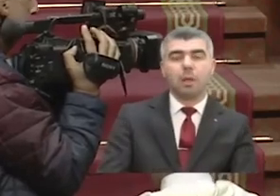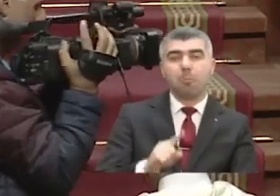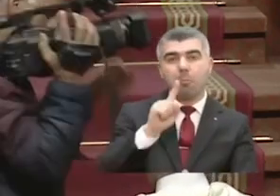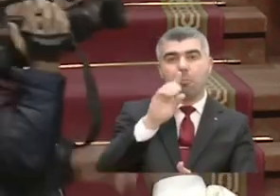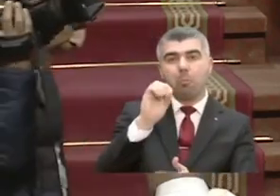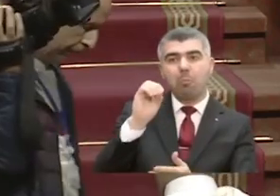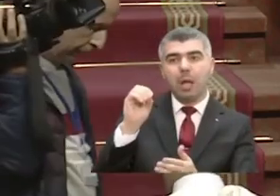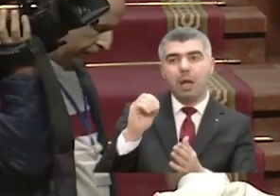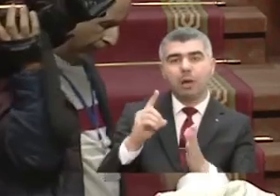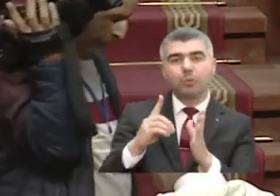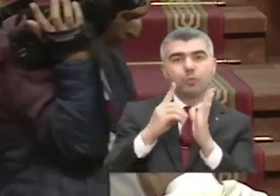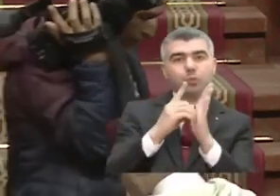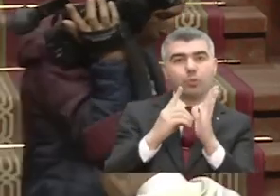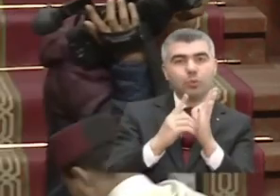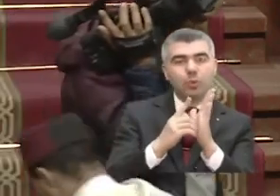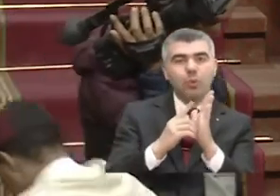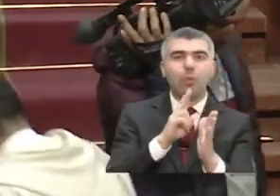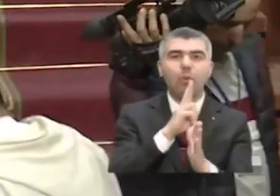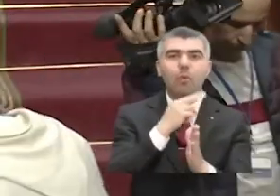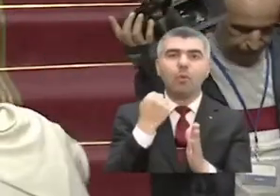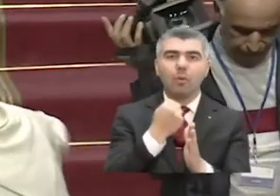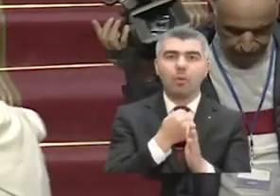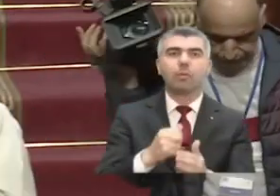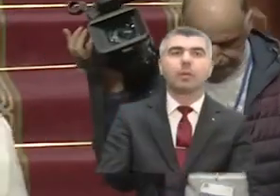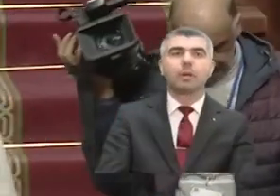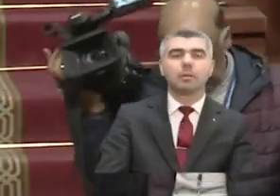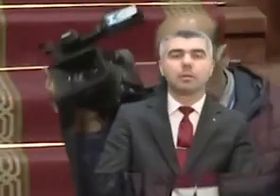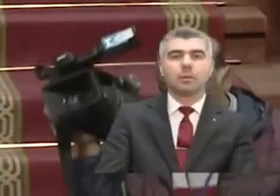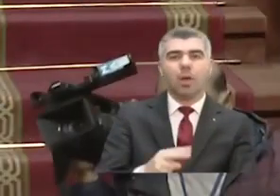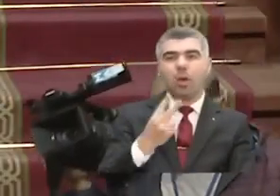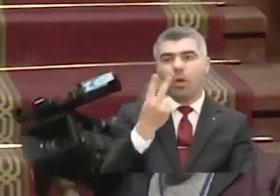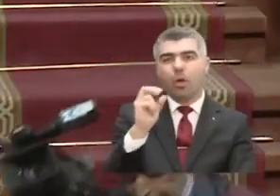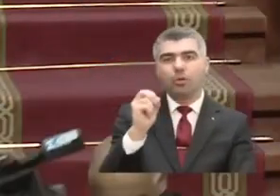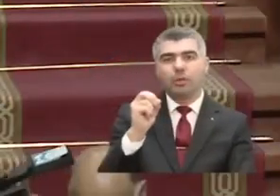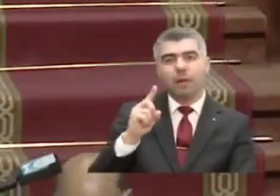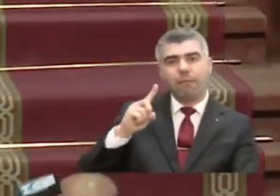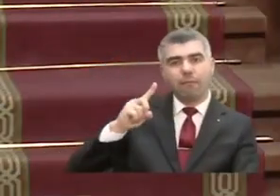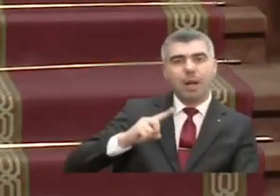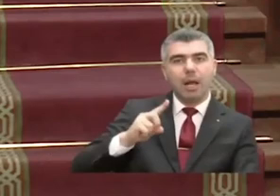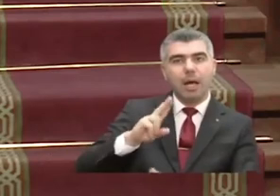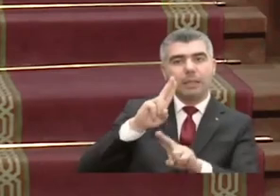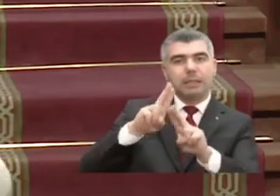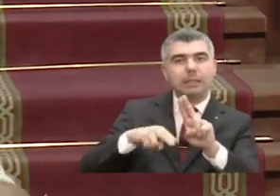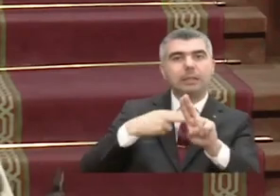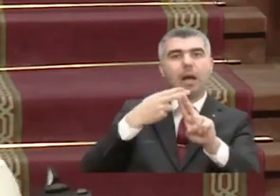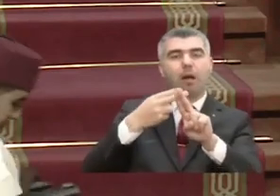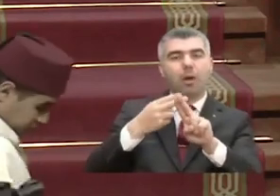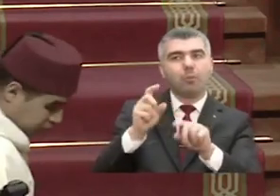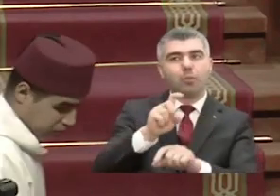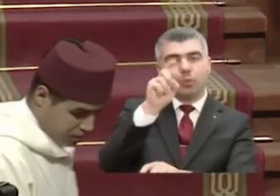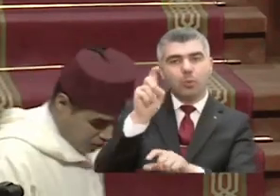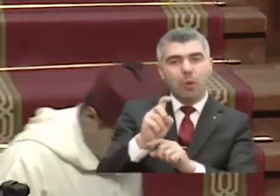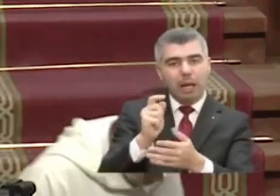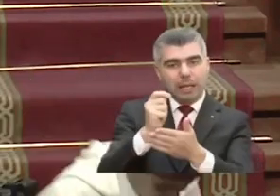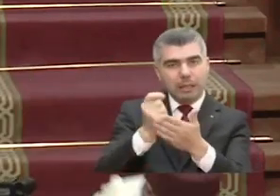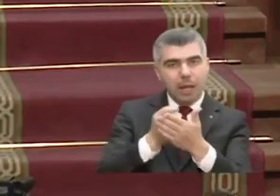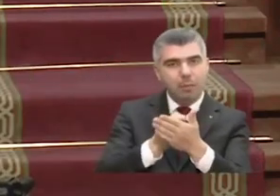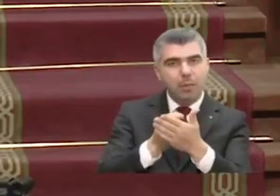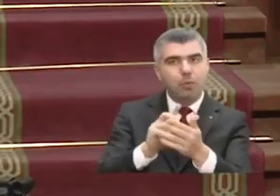من الدستور كيعطي للحكومة 20 يوم باش تجاوب على الأسئلة الشفوية والكتابية.